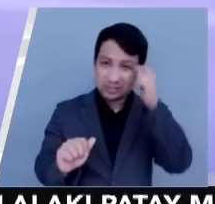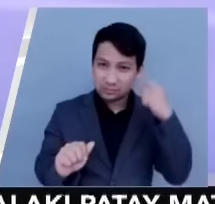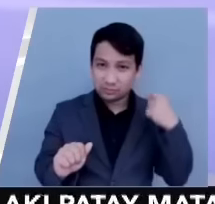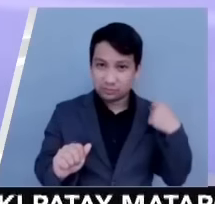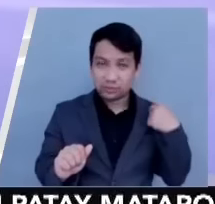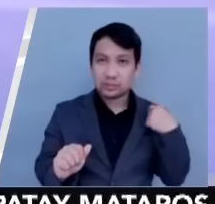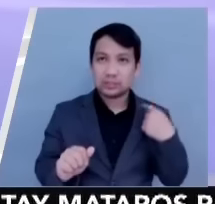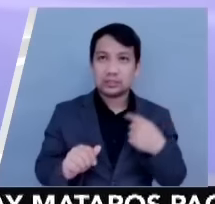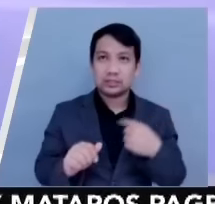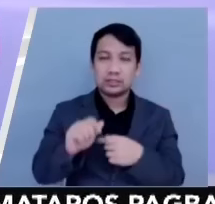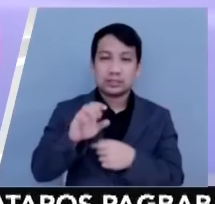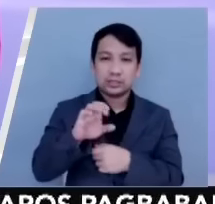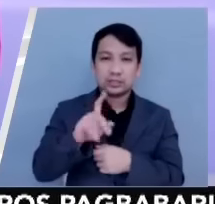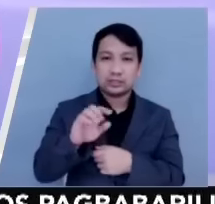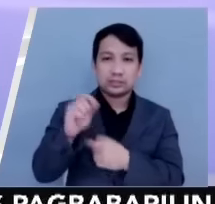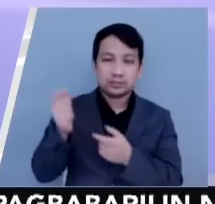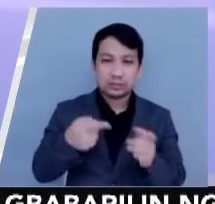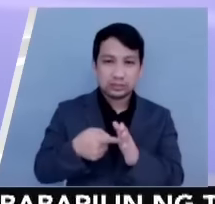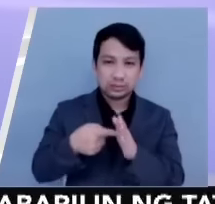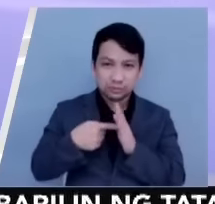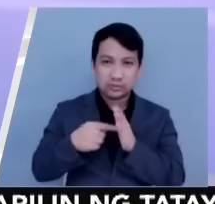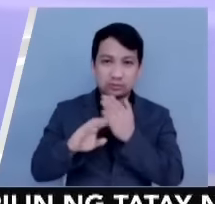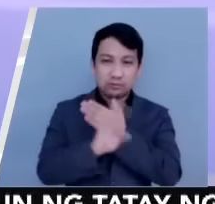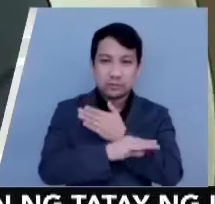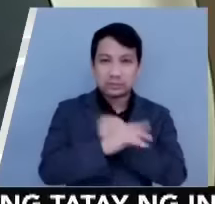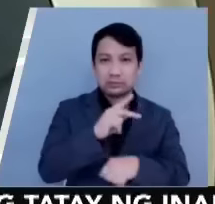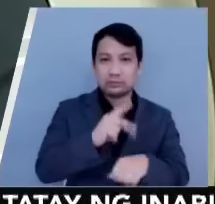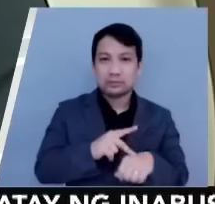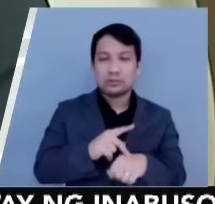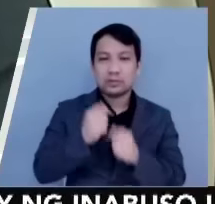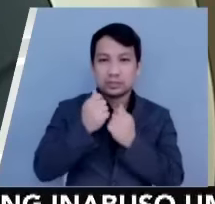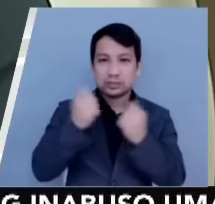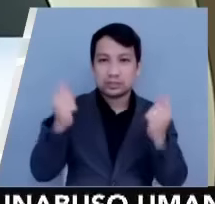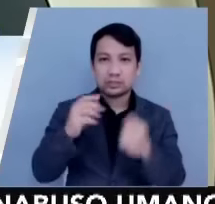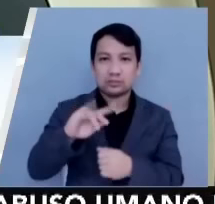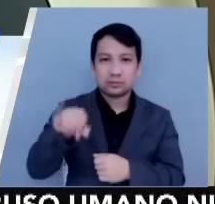extradition request ng Pilipinas. Inanunsyo yan ng Department of Justice